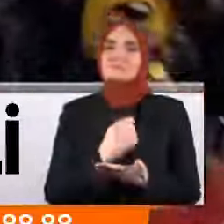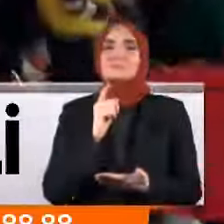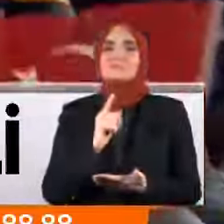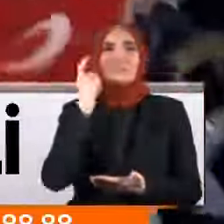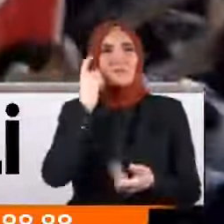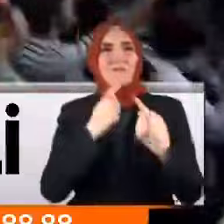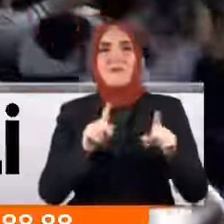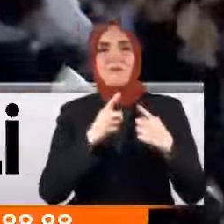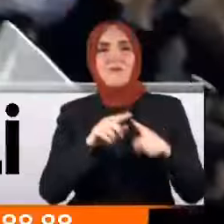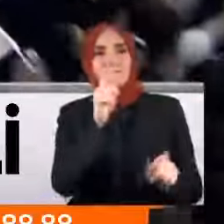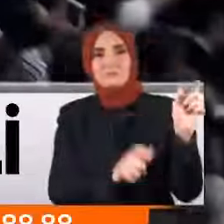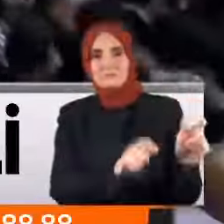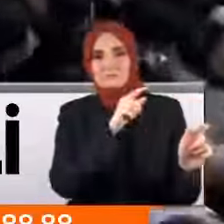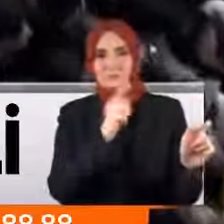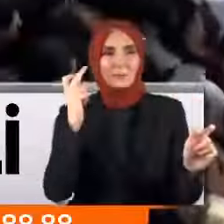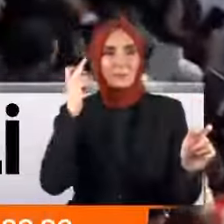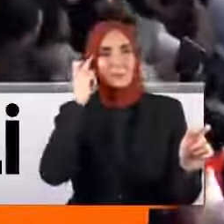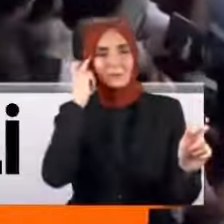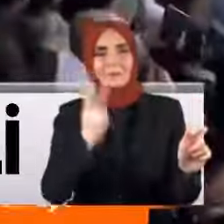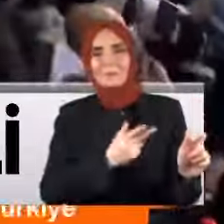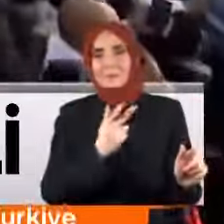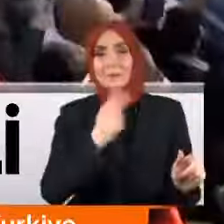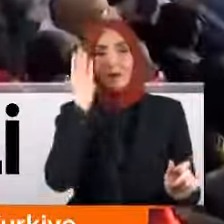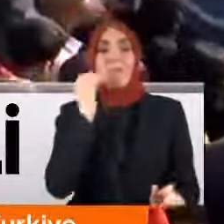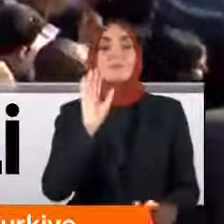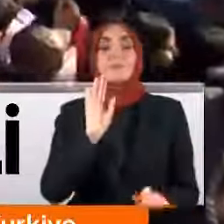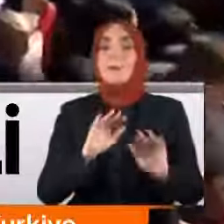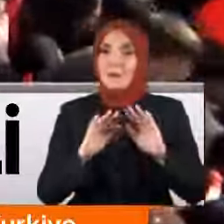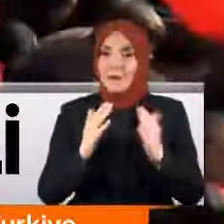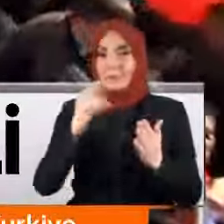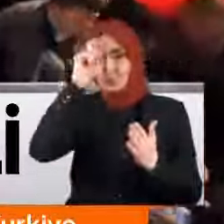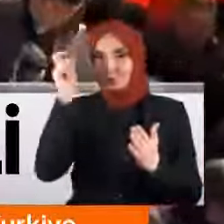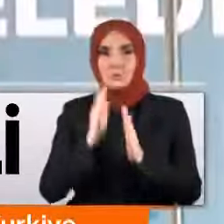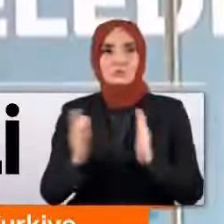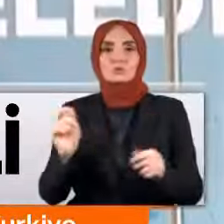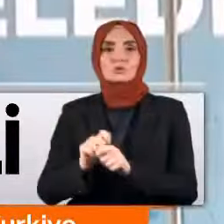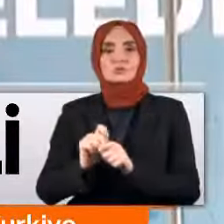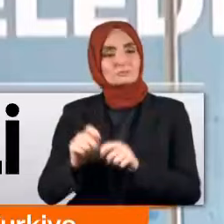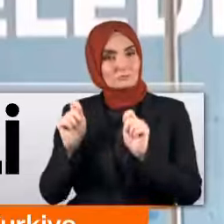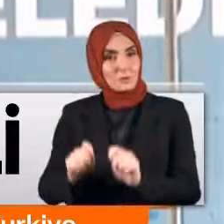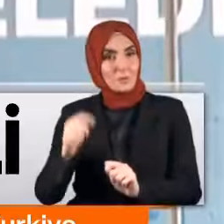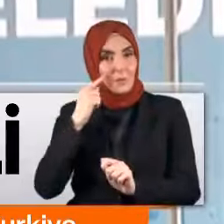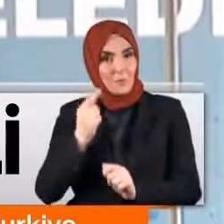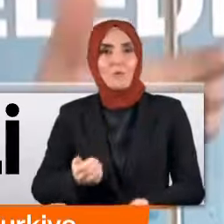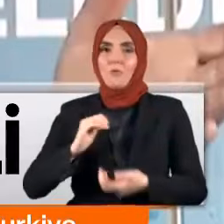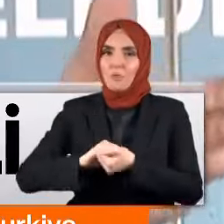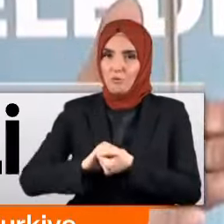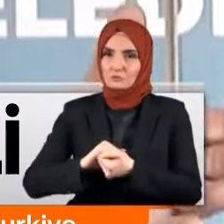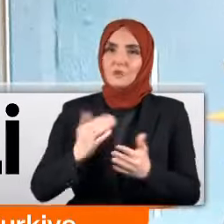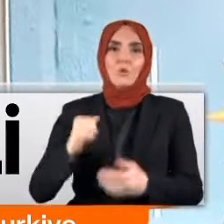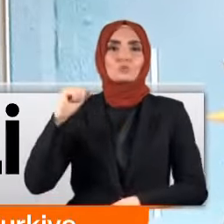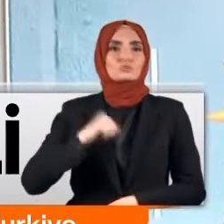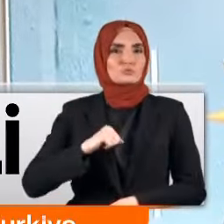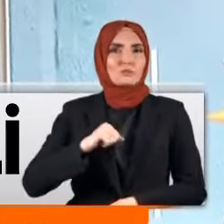anlamasa da Türkiye'nin nasıl büyük işlere imza attığını dostlarımız ve hasımlarımız çok iyi